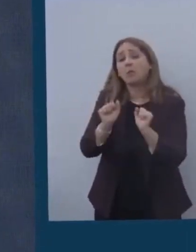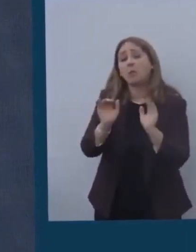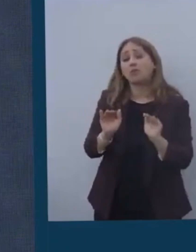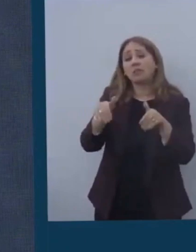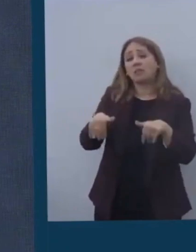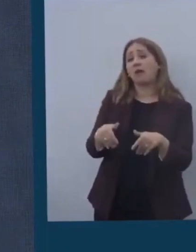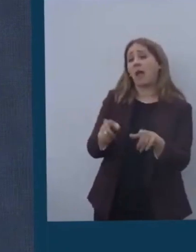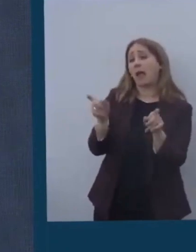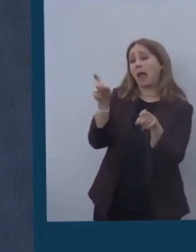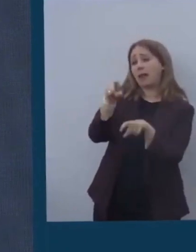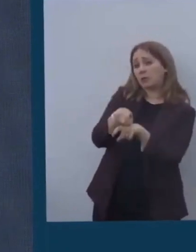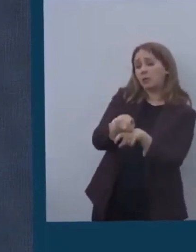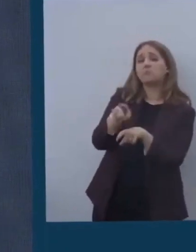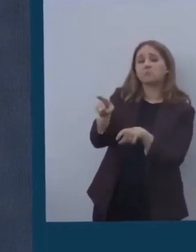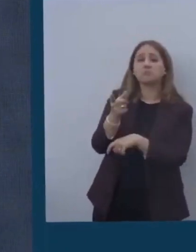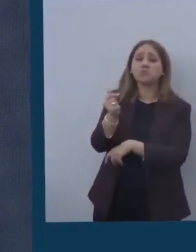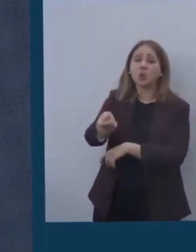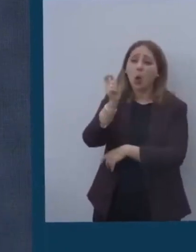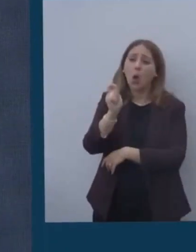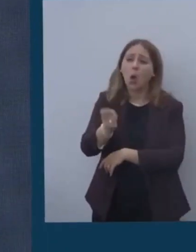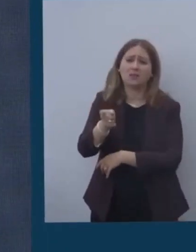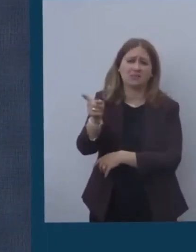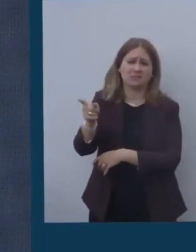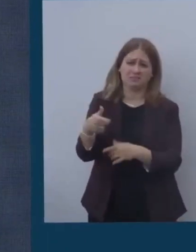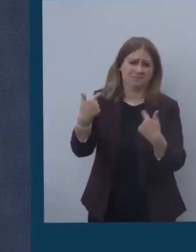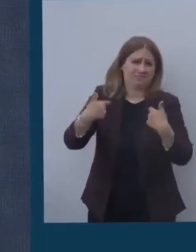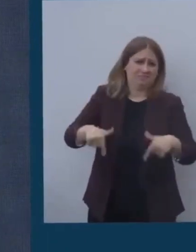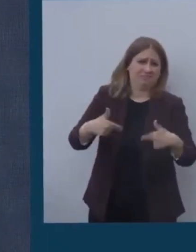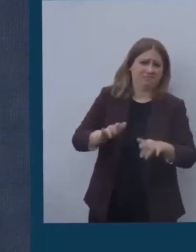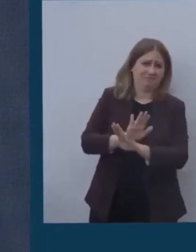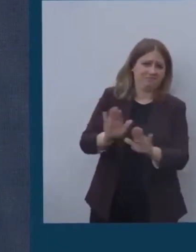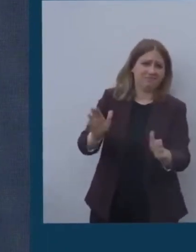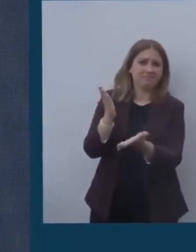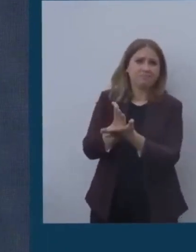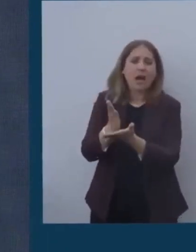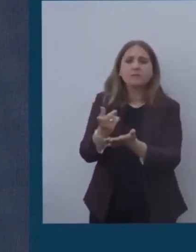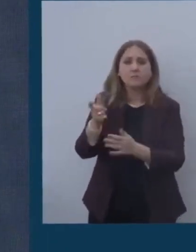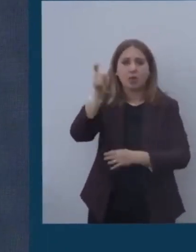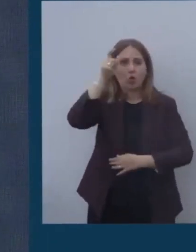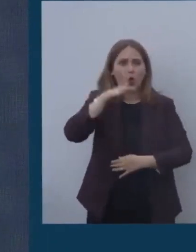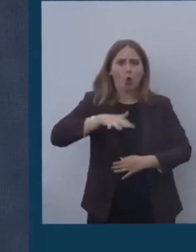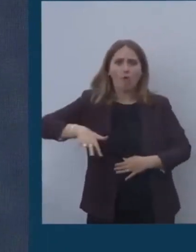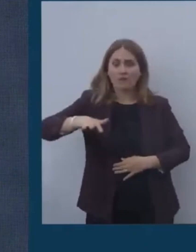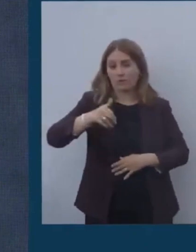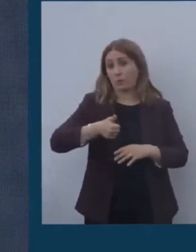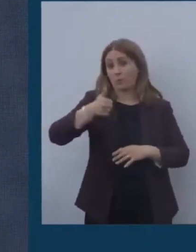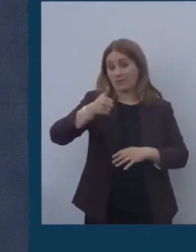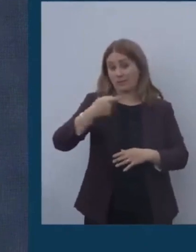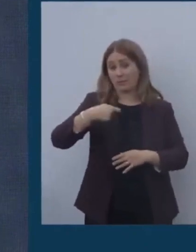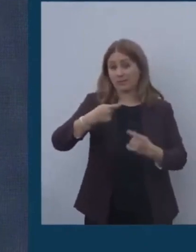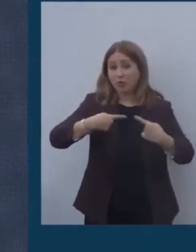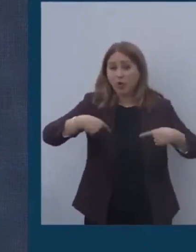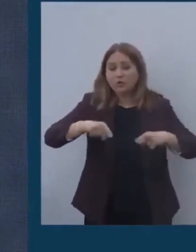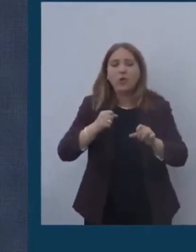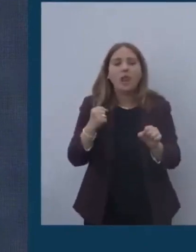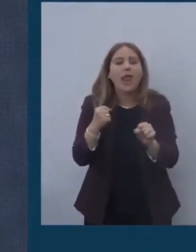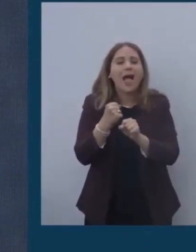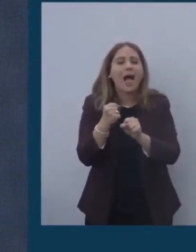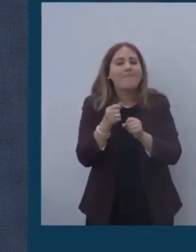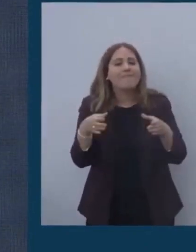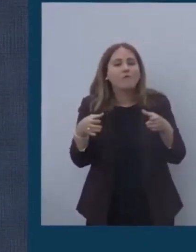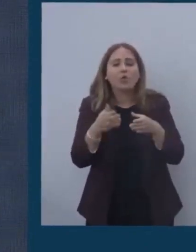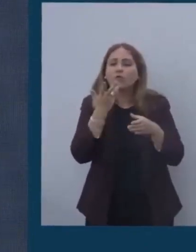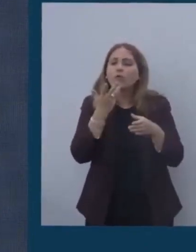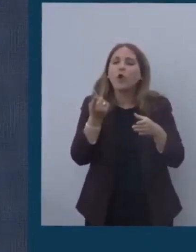paghetta e non rompete. Tutto il governo, con in testa il nostro Presidente del Consiglio, sta lavorando per